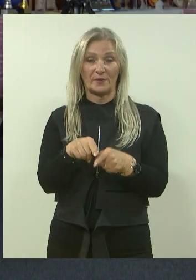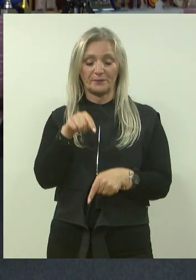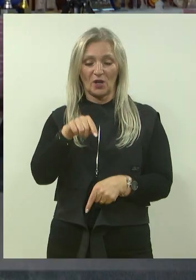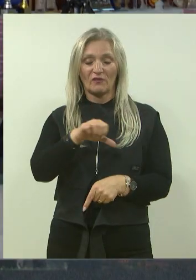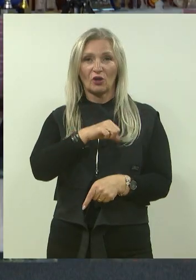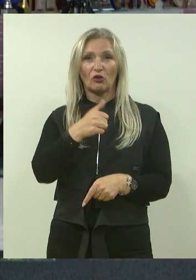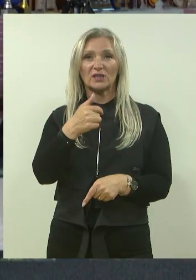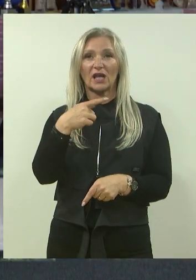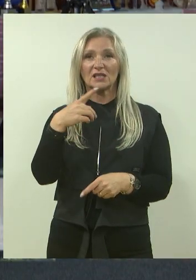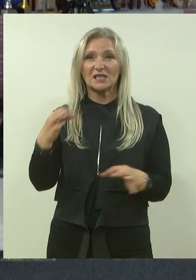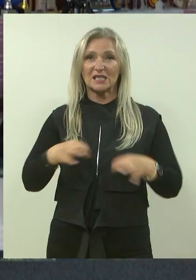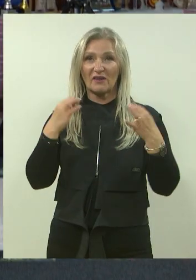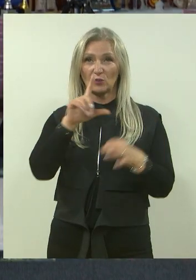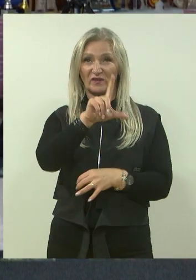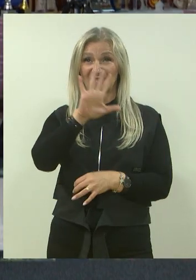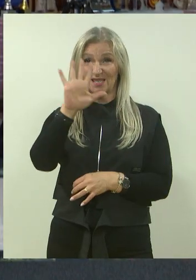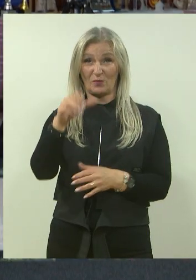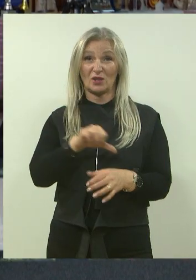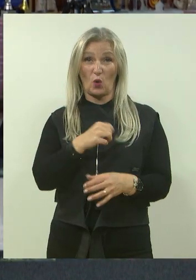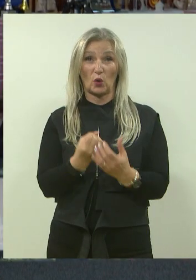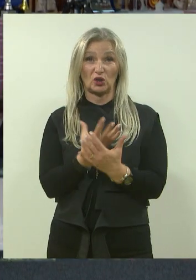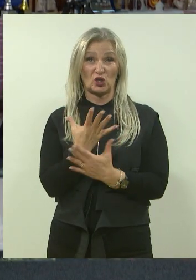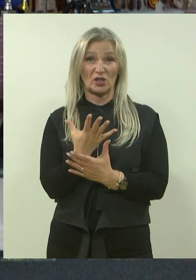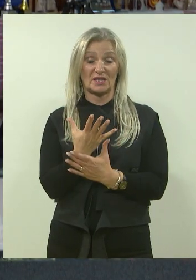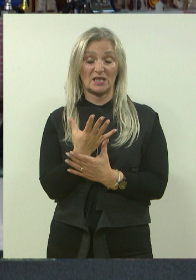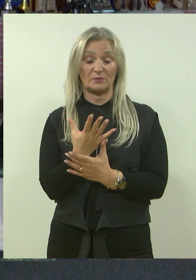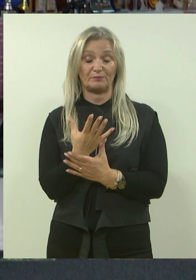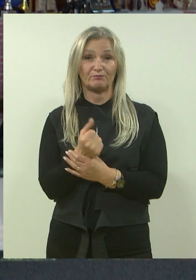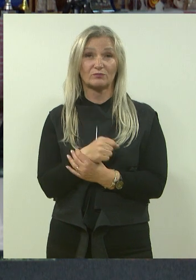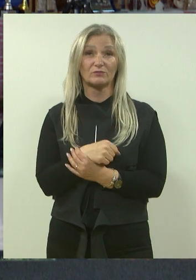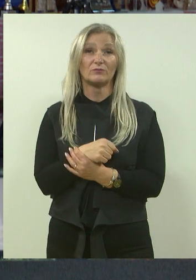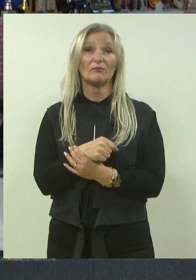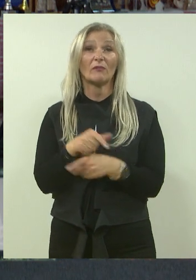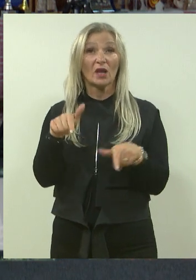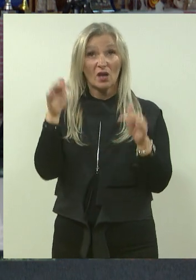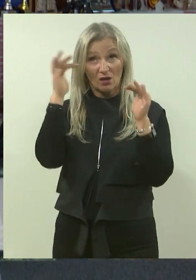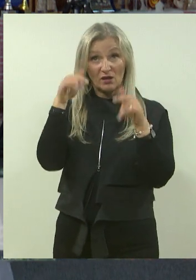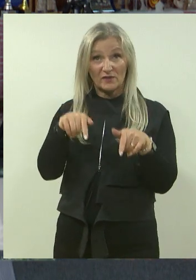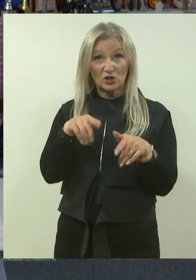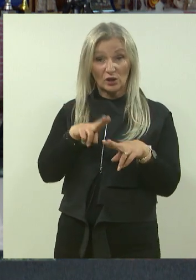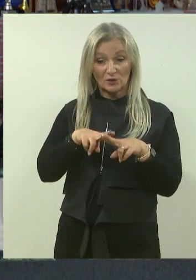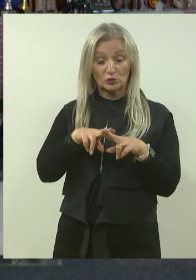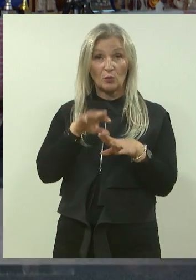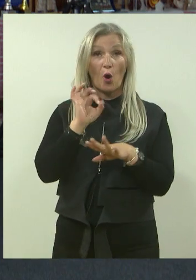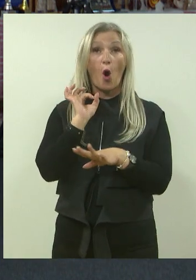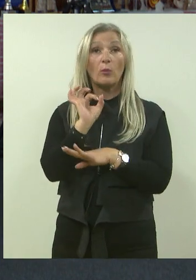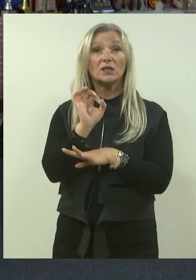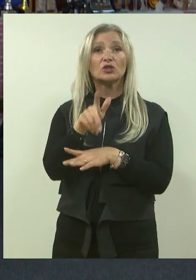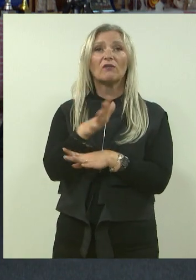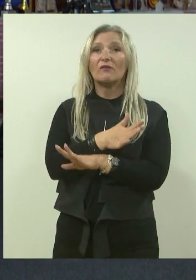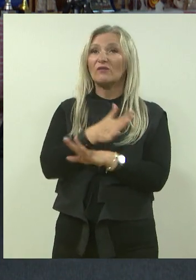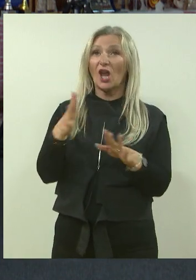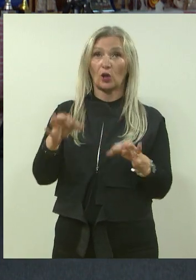slavimo 25 godišnjicu osnutka kulturno-umjetničkog društva Mak Trnovec i večerašnjim koncertom ćemo obilježiti ovaj veliki